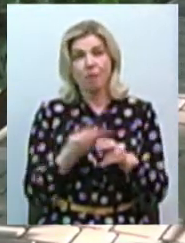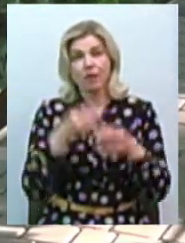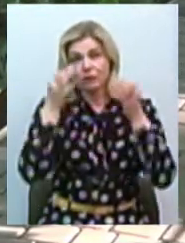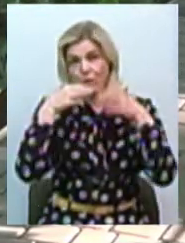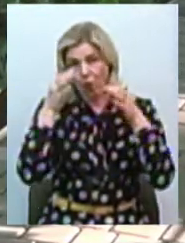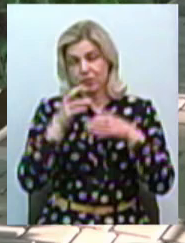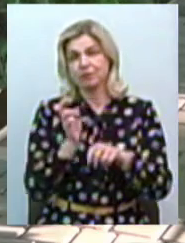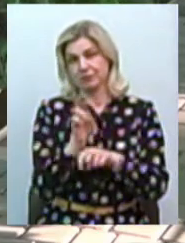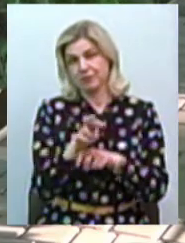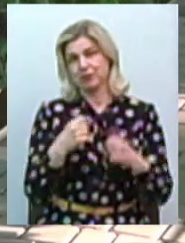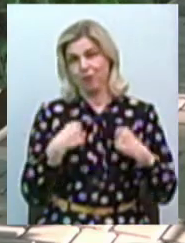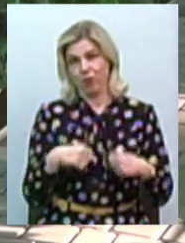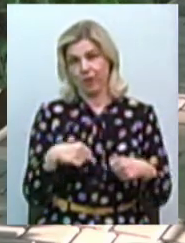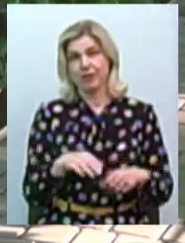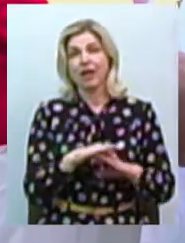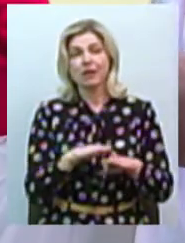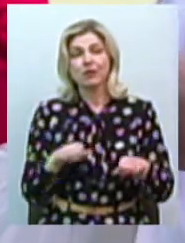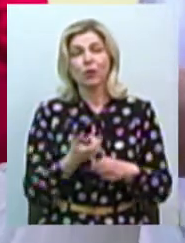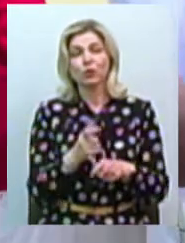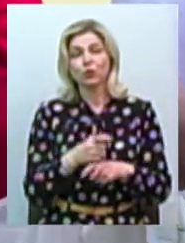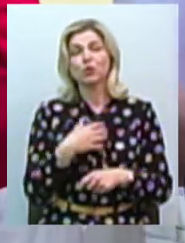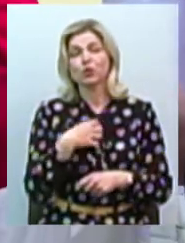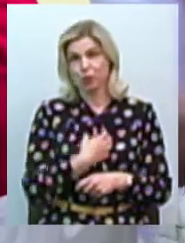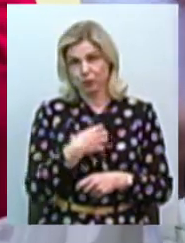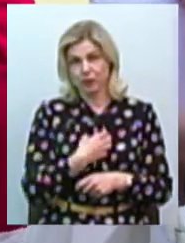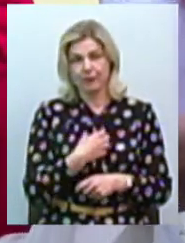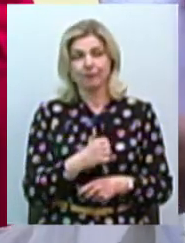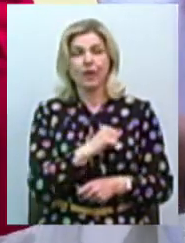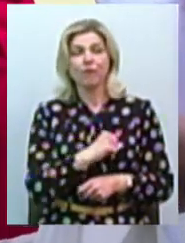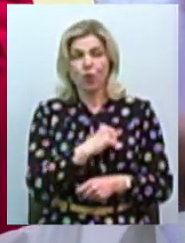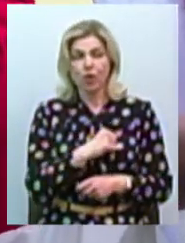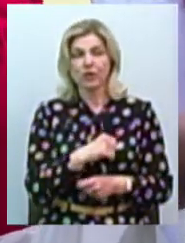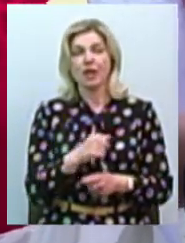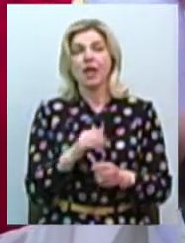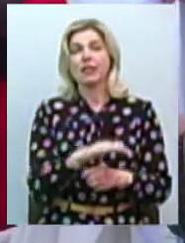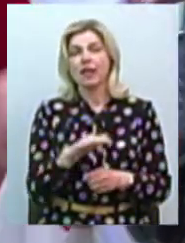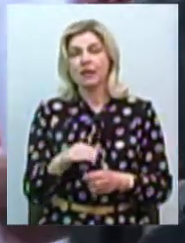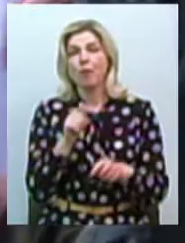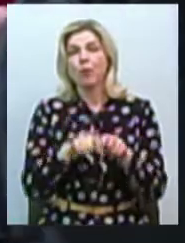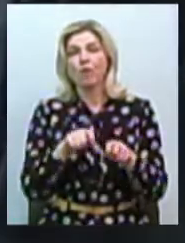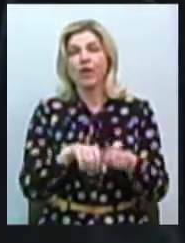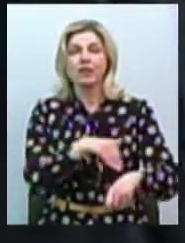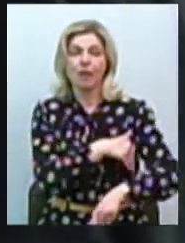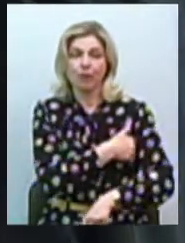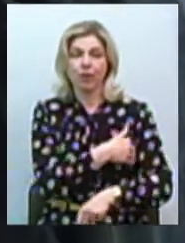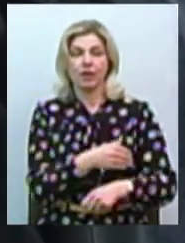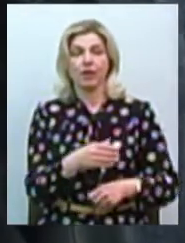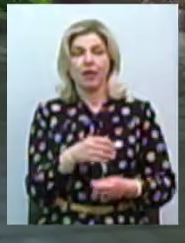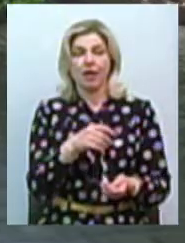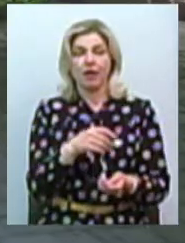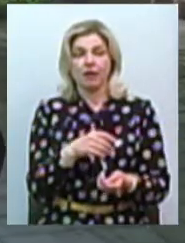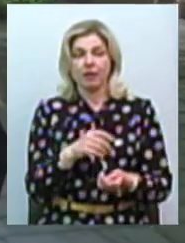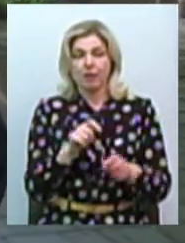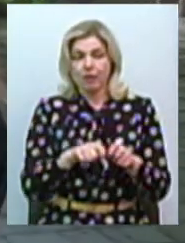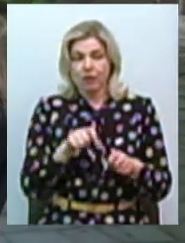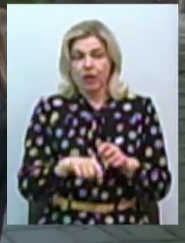спокійнесенько. Дітки дуже сумують. Вихователі приймають дітей на подвір'я, вимірюють температуру тіла безконтактним термометром.